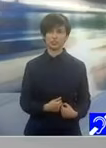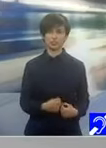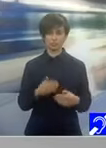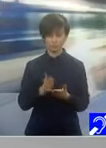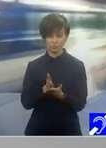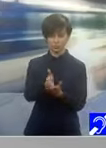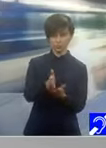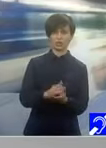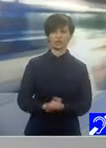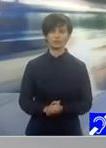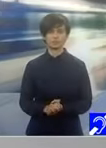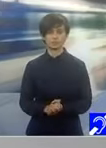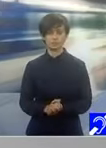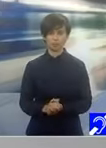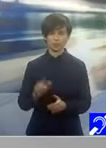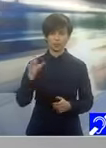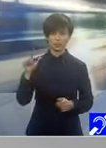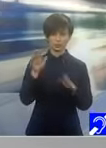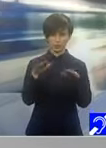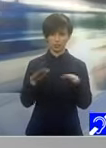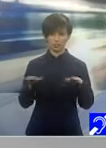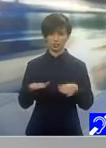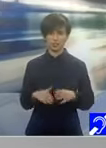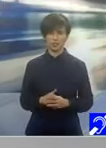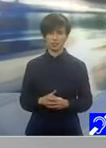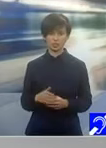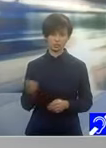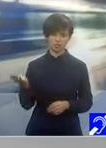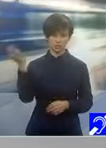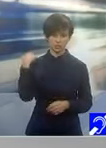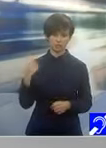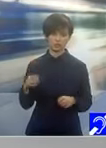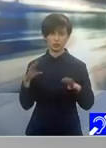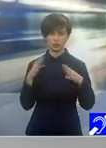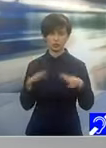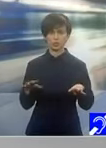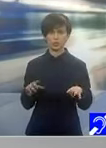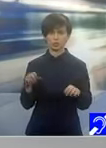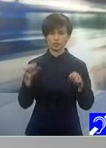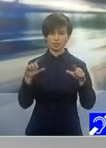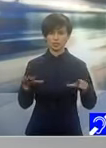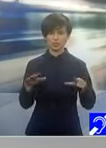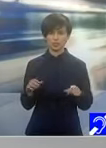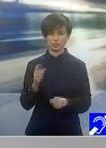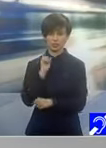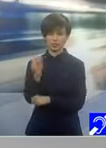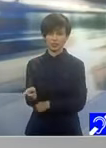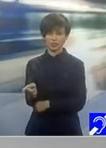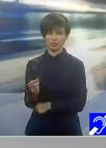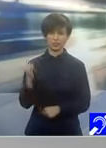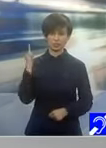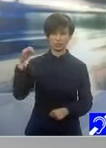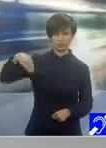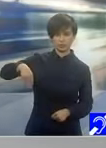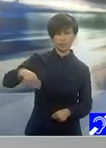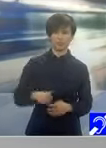continuare. Suntem pe 2 decembrie, în urmă cu 97 de ani, la Alba Iulia, Iuliu Maniu era ales președinte